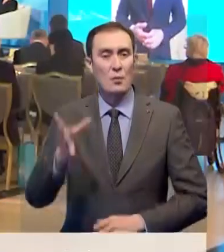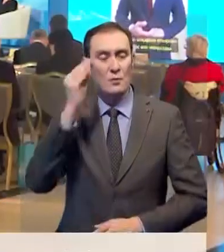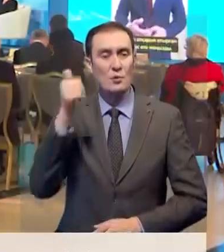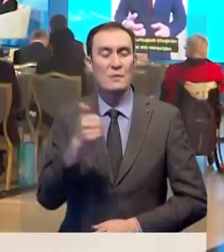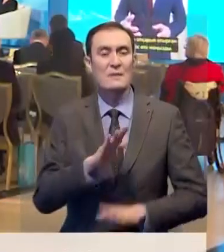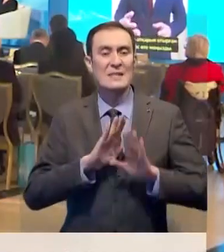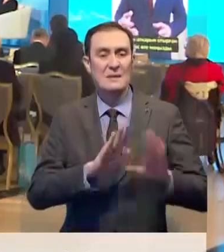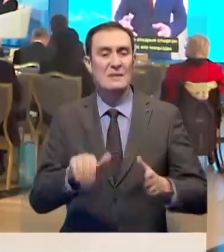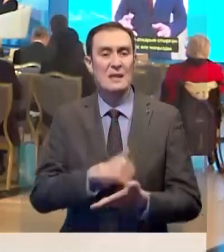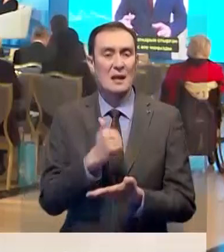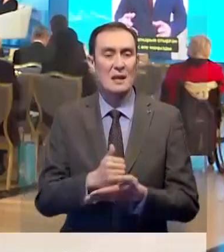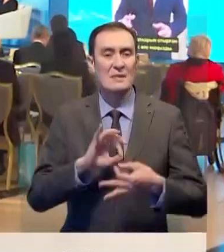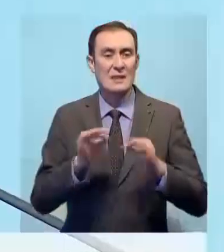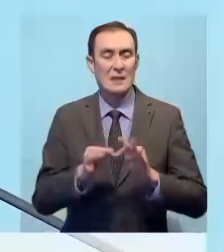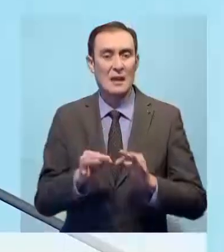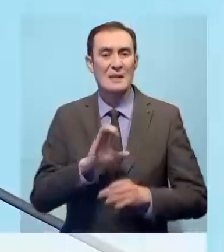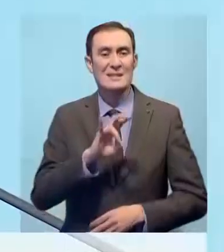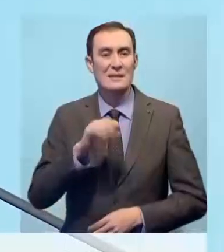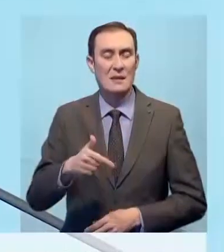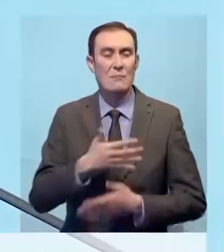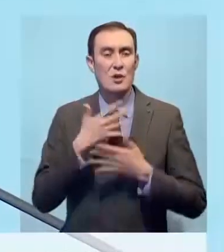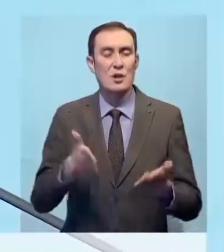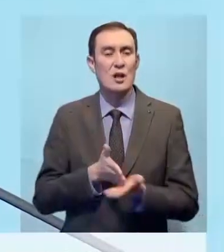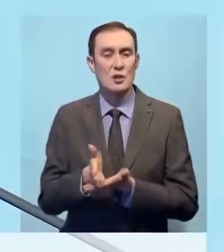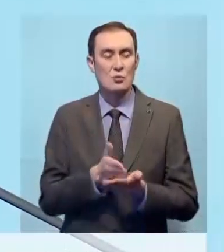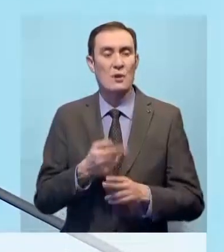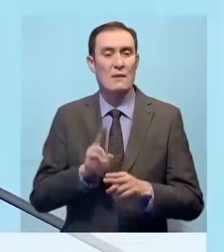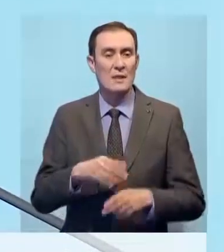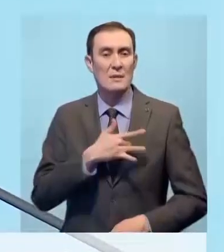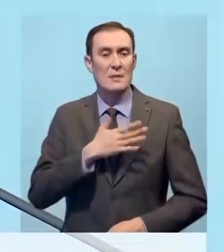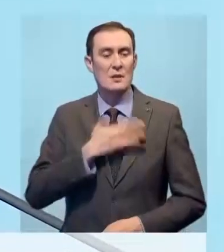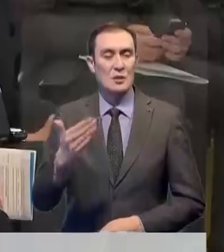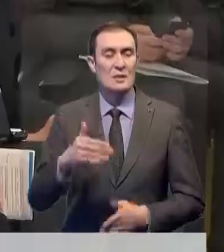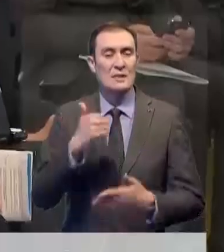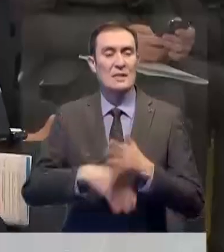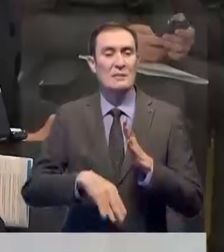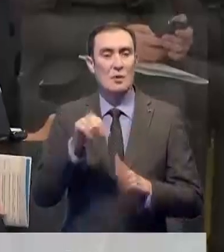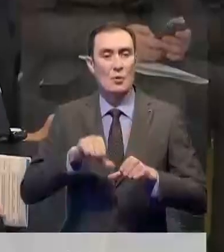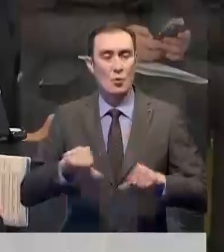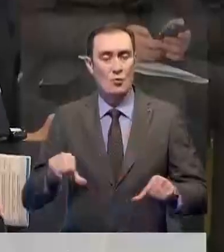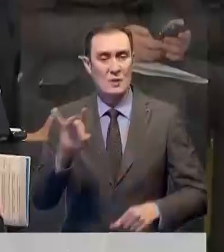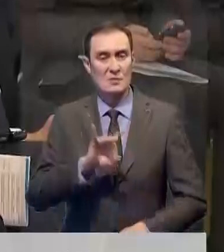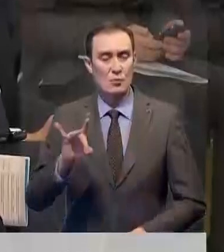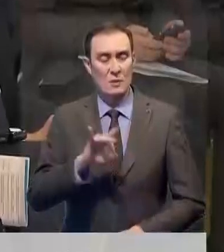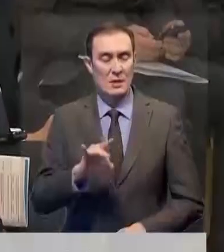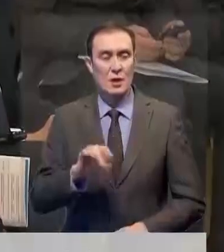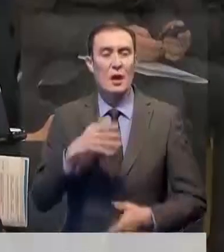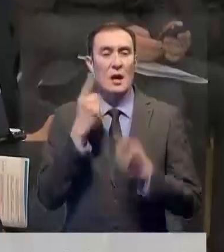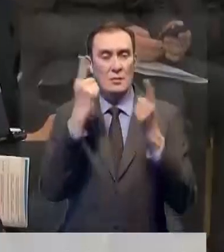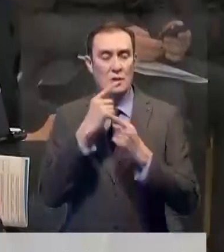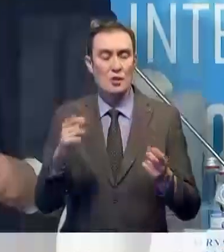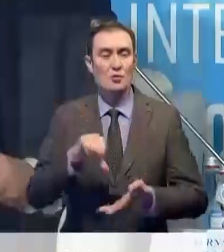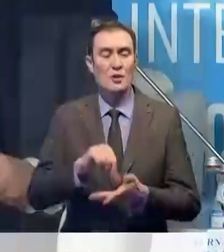первого заместителя генерального секретаря СНГ, огромная заслуга в этом принадлежит Центризбиркому нашей республики. Обращаясь к